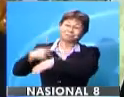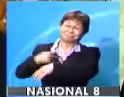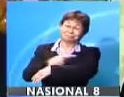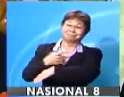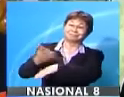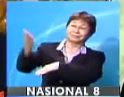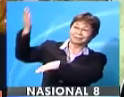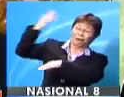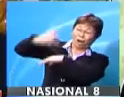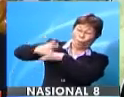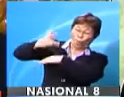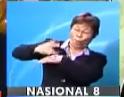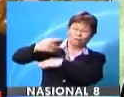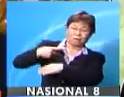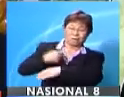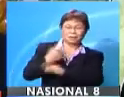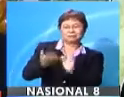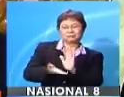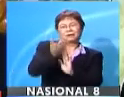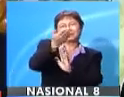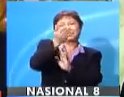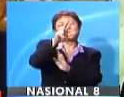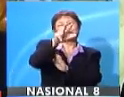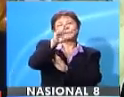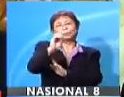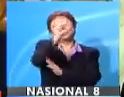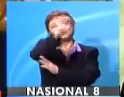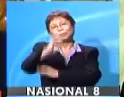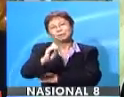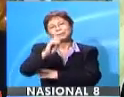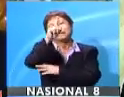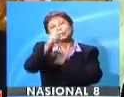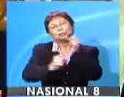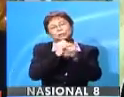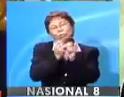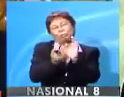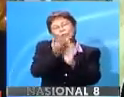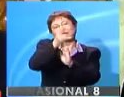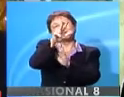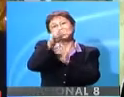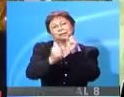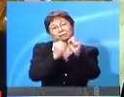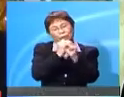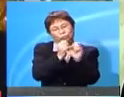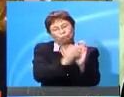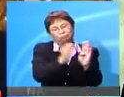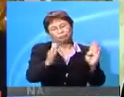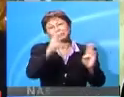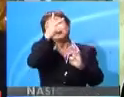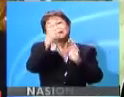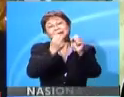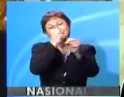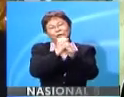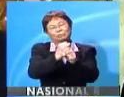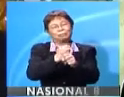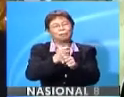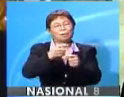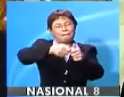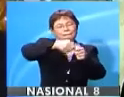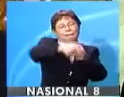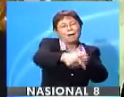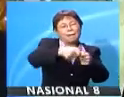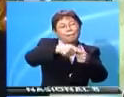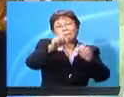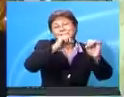dalam 3 tahun kita akan naikkan 30% setahun untuk tempoh 3 tahun untuk capai bayaran penuh lah